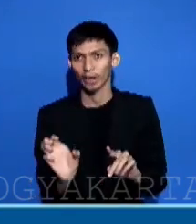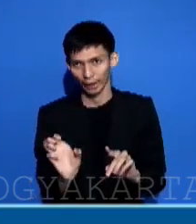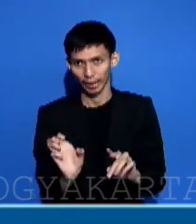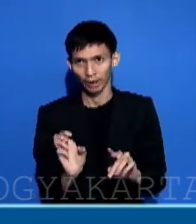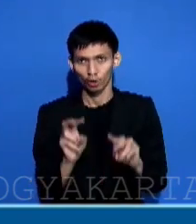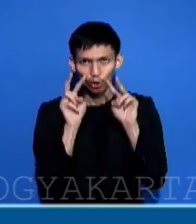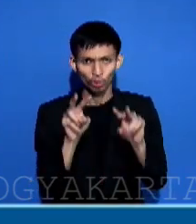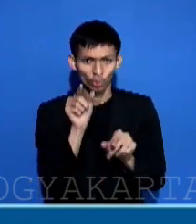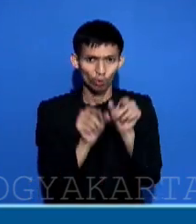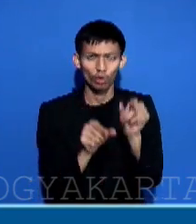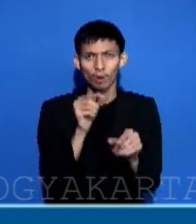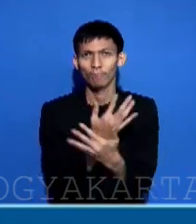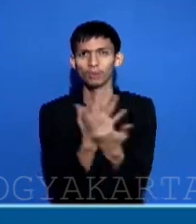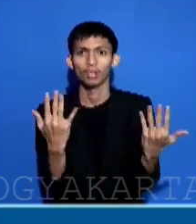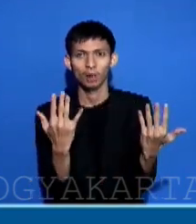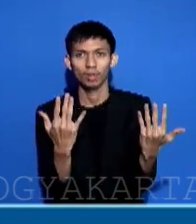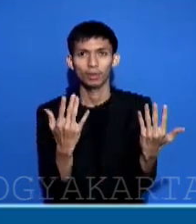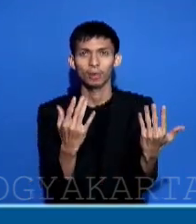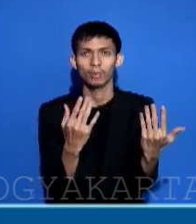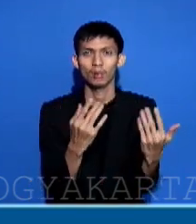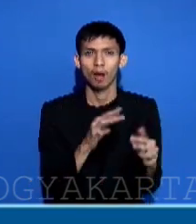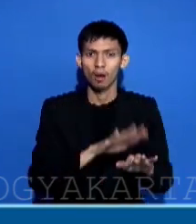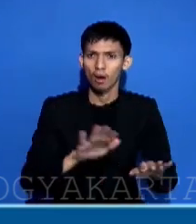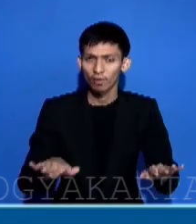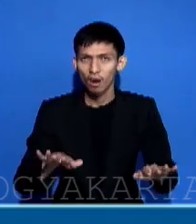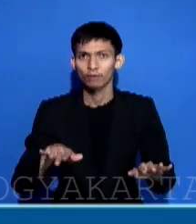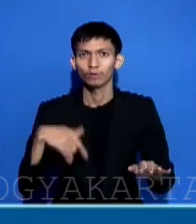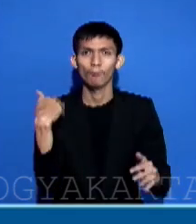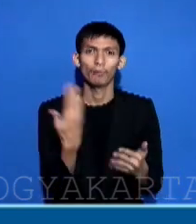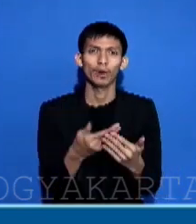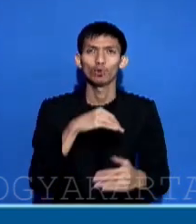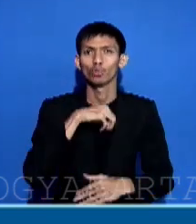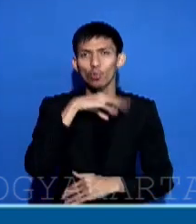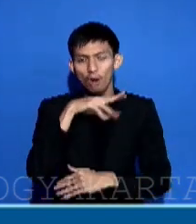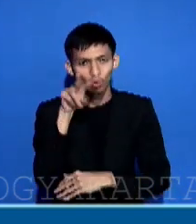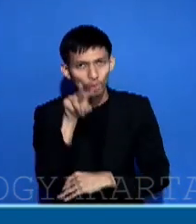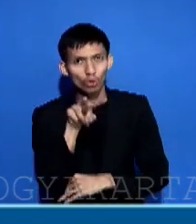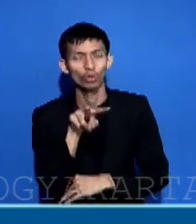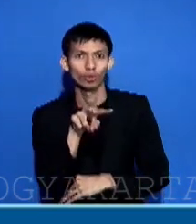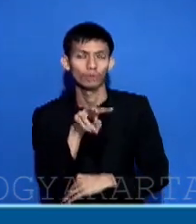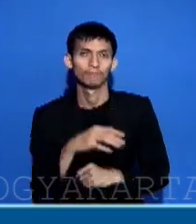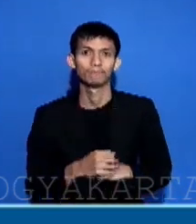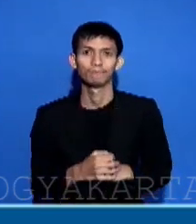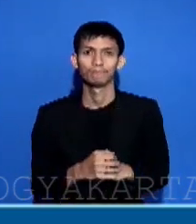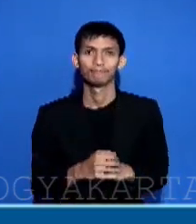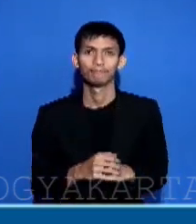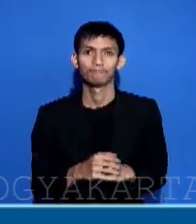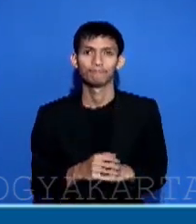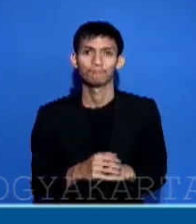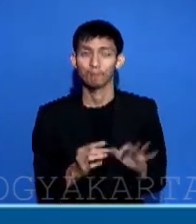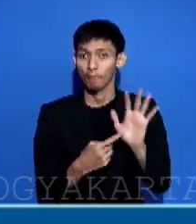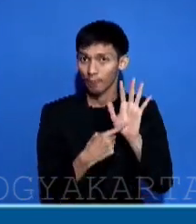dening sakadhaing warga wiwit saking lari tumugi tiyang sepuh. Kesenian jadilan ingkang dipun paragakaken dening Sanggar